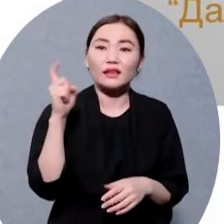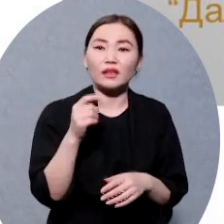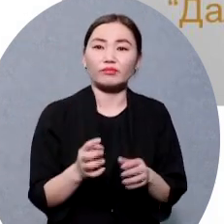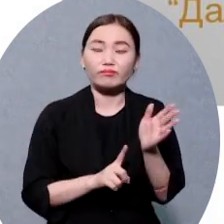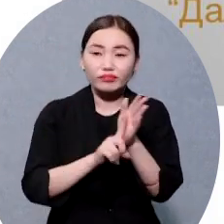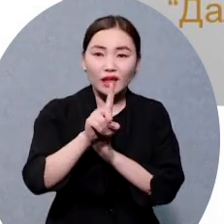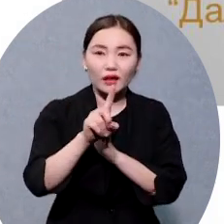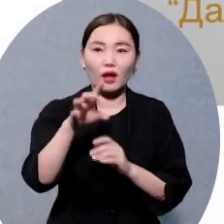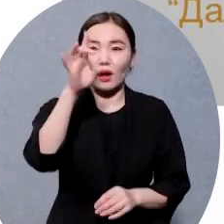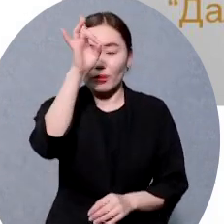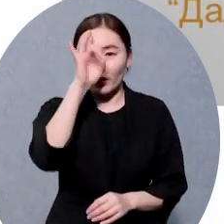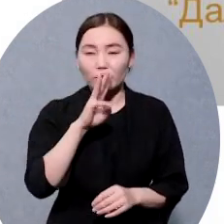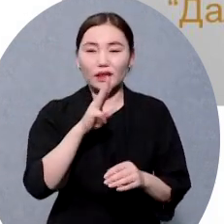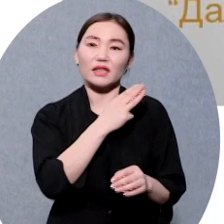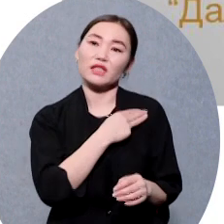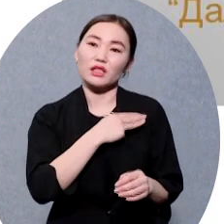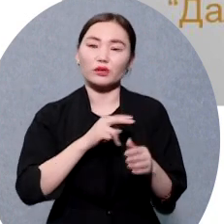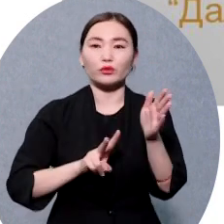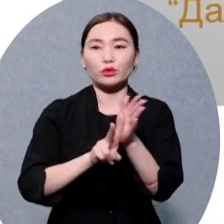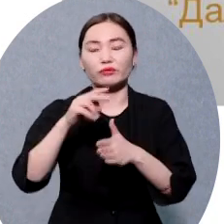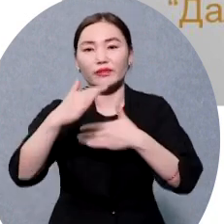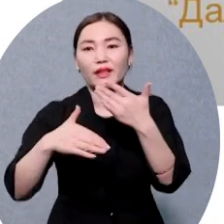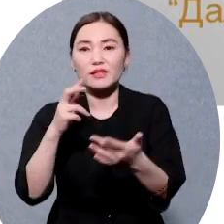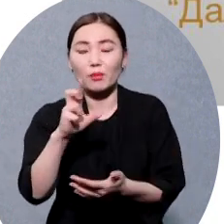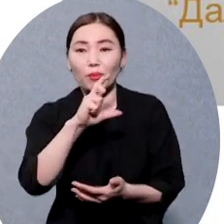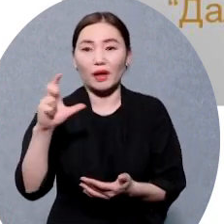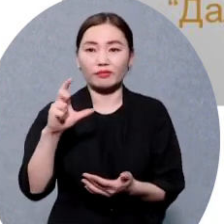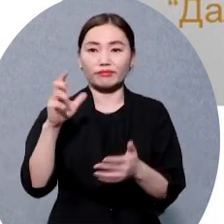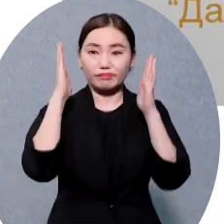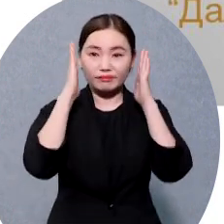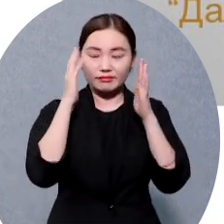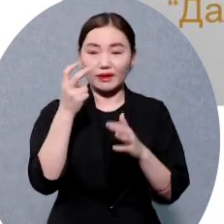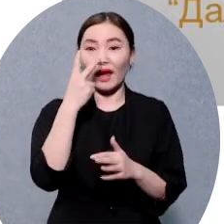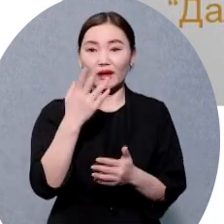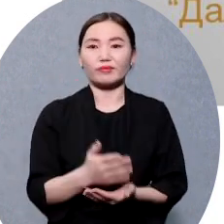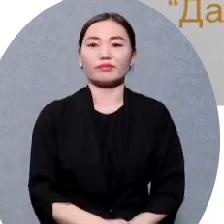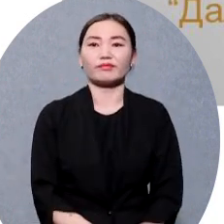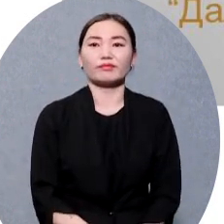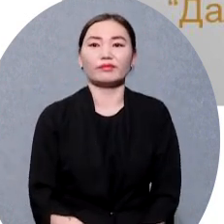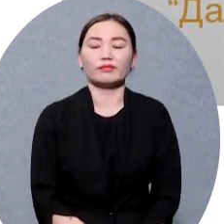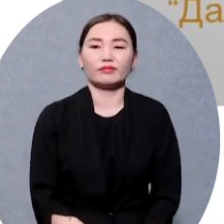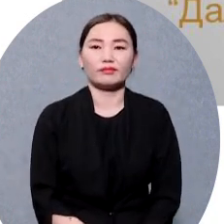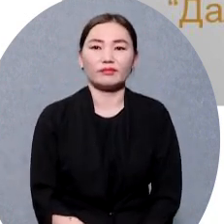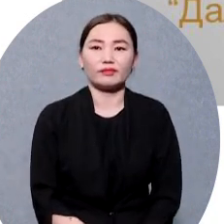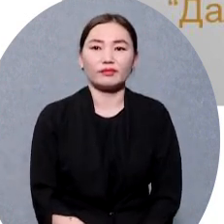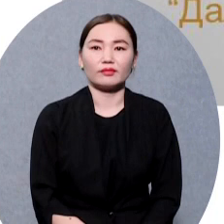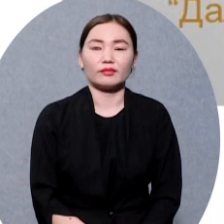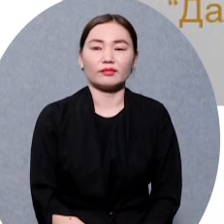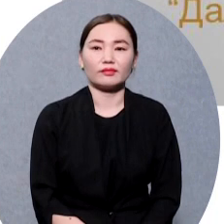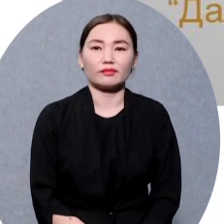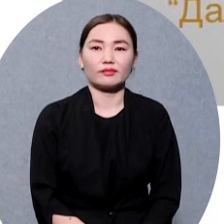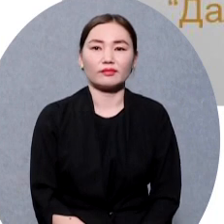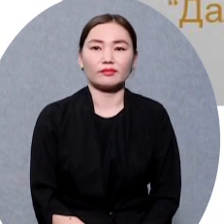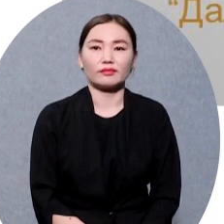он тооллоо цаг хугацааг нь сайн анхаараарай. За тэгээд хэдийн үед одоо Монгол бурхны шашин дэлгэрч байсан бэ гэдгийг